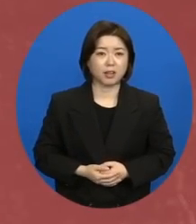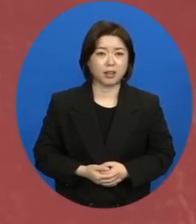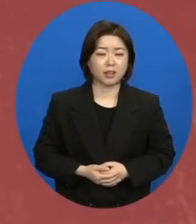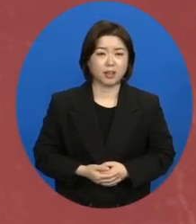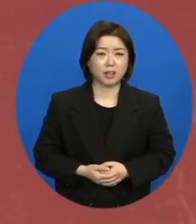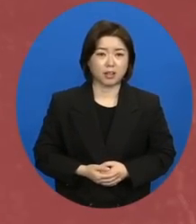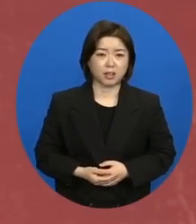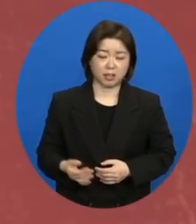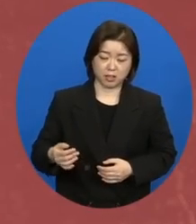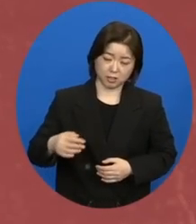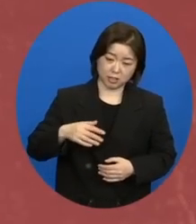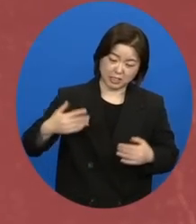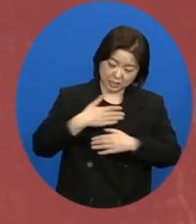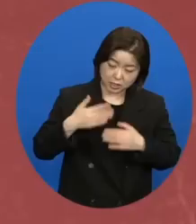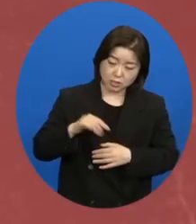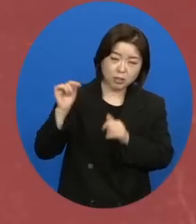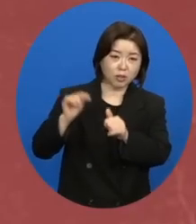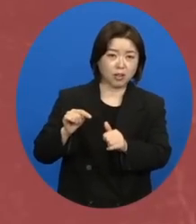씻으래요.